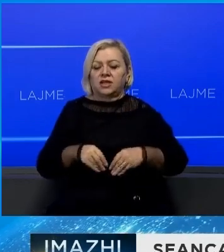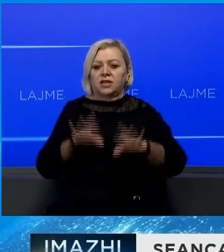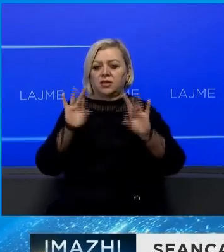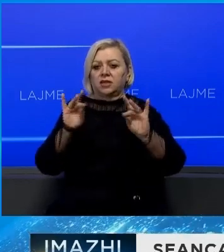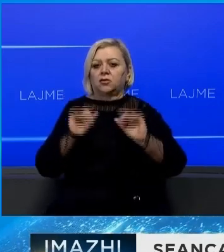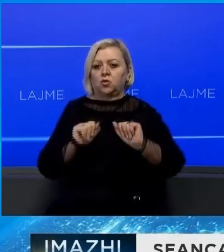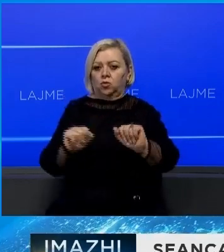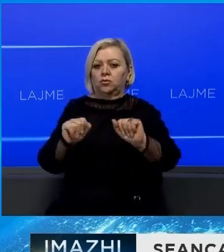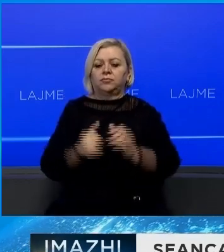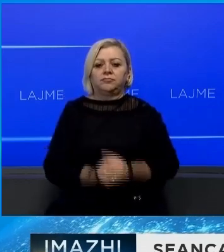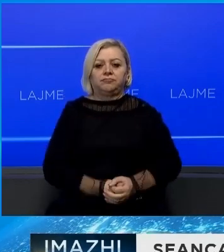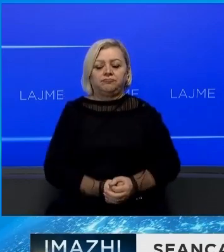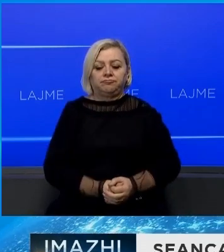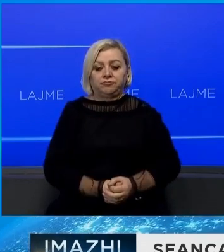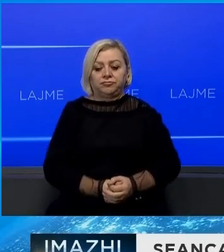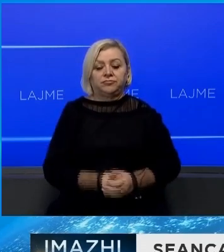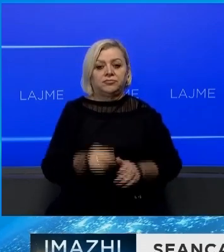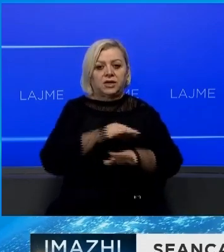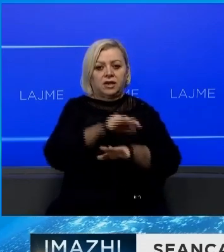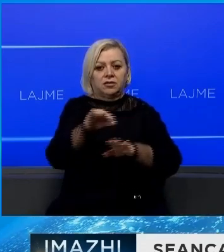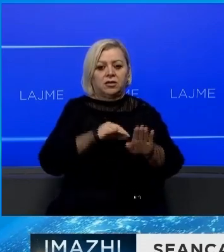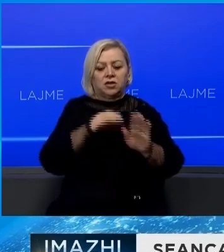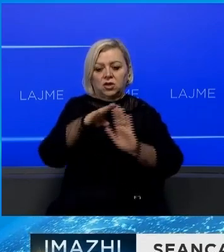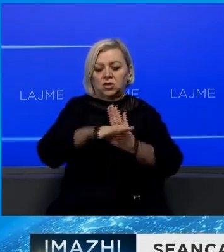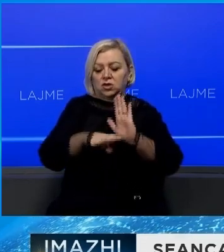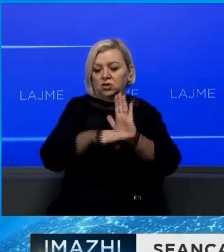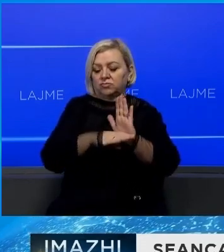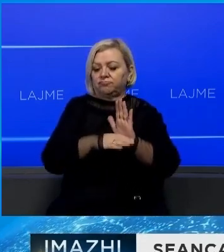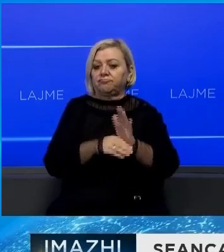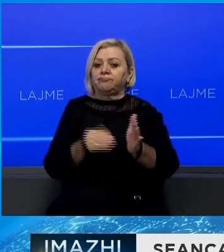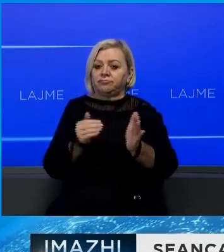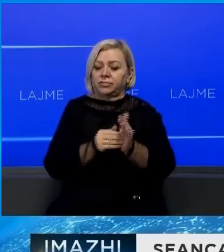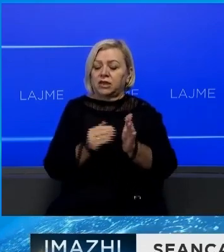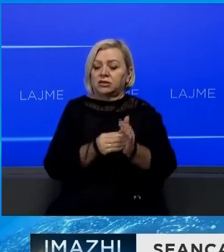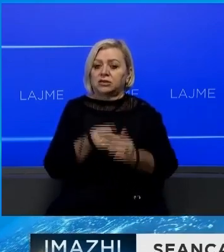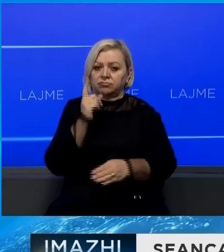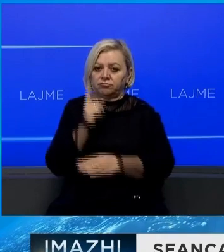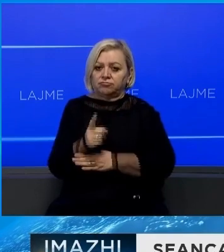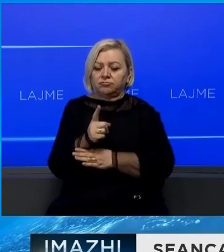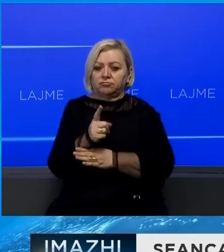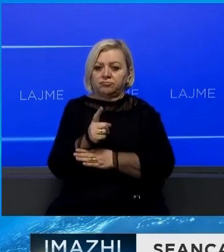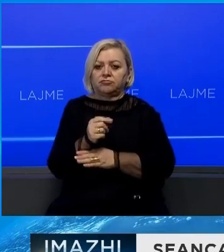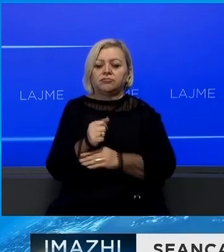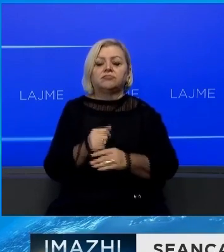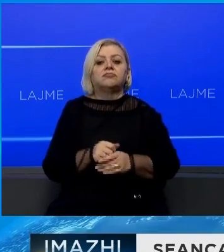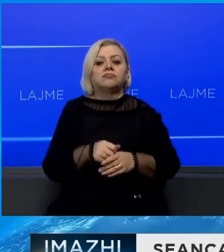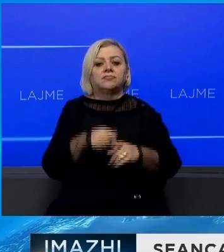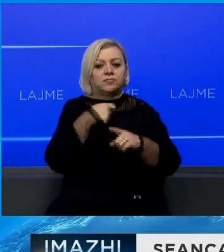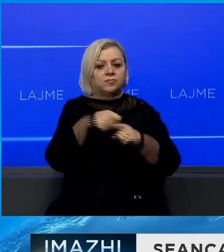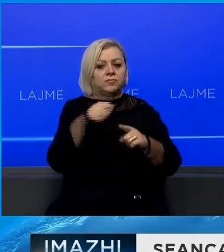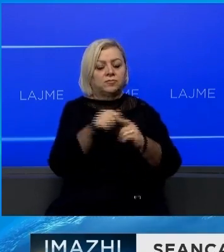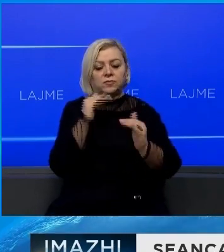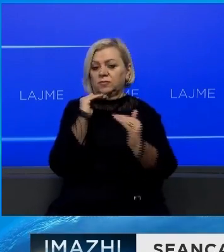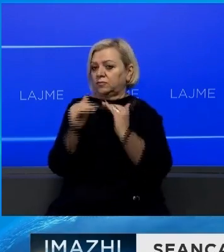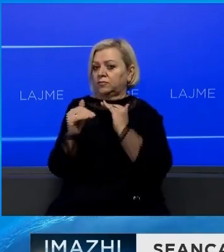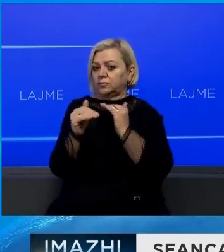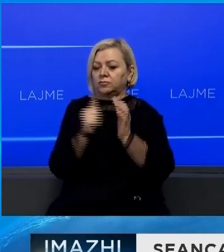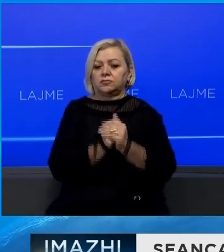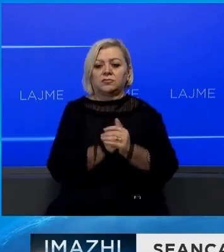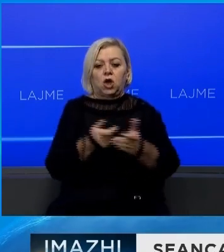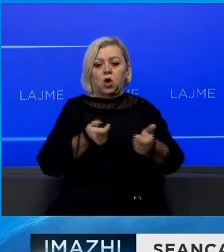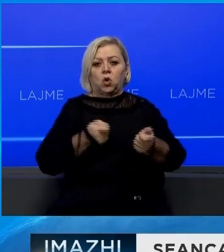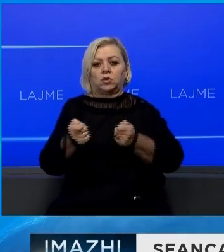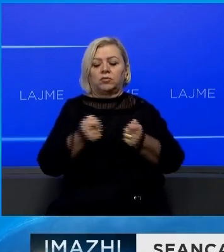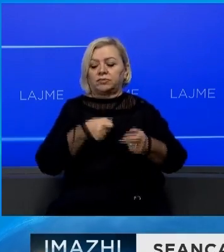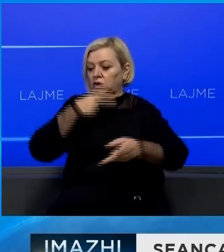kundër. Miratimi i projekt ligjit për inspektime është i nevojshëm për krijimin e një kornize ligjore të unifikuar për koordinimin